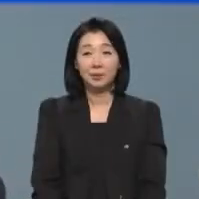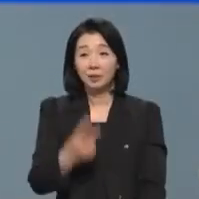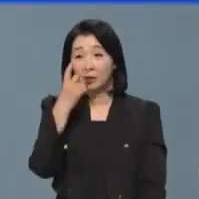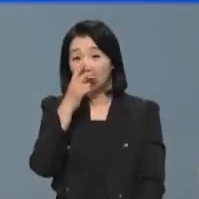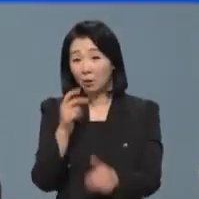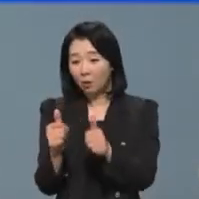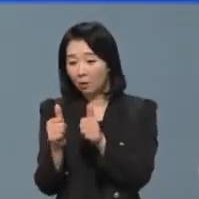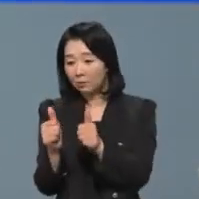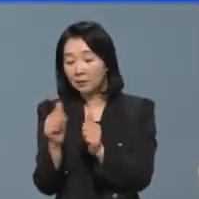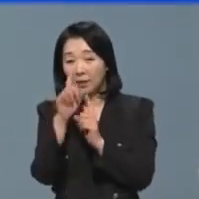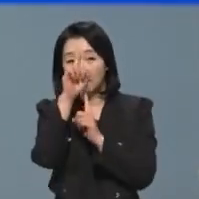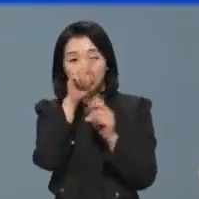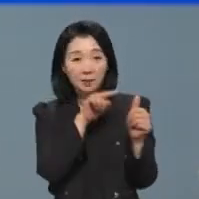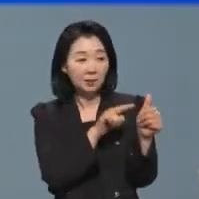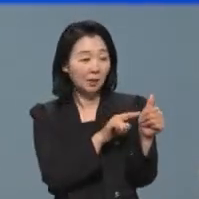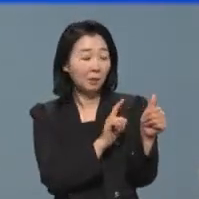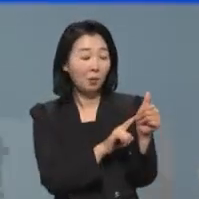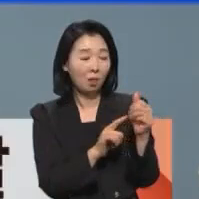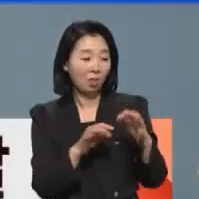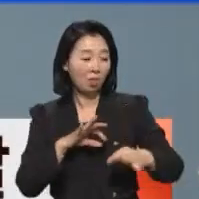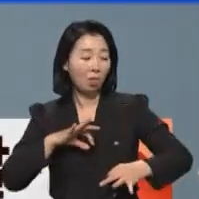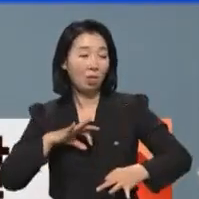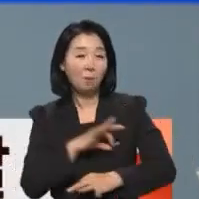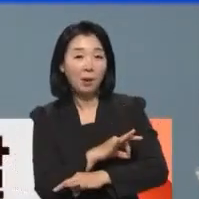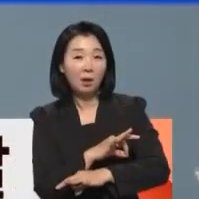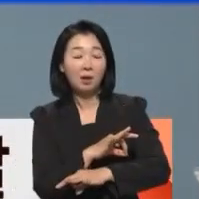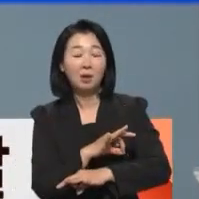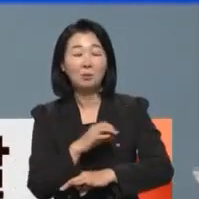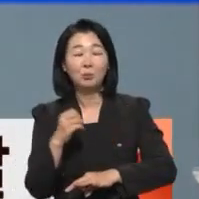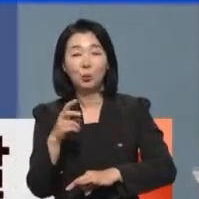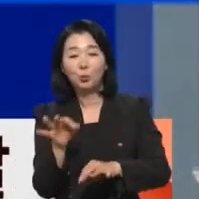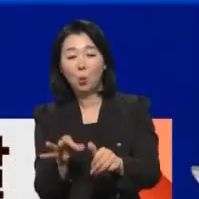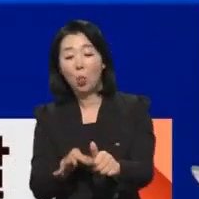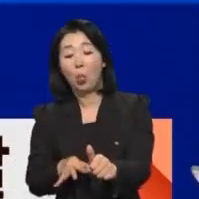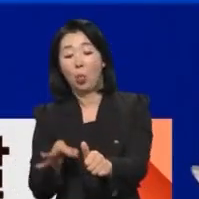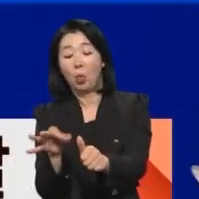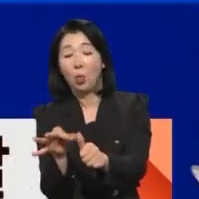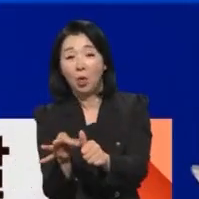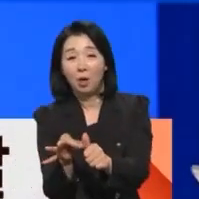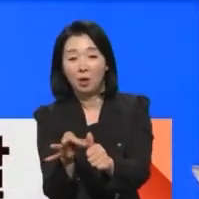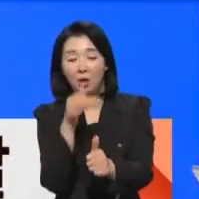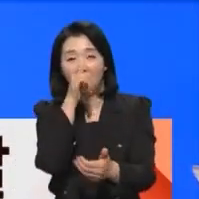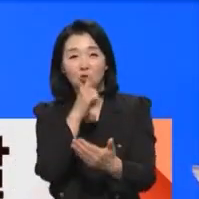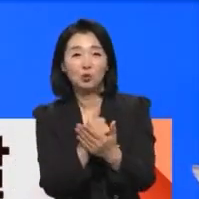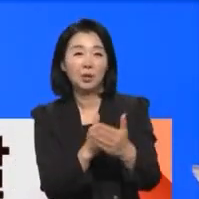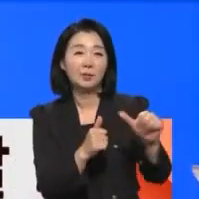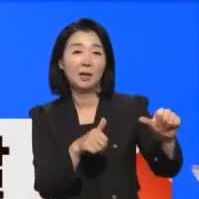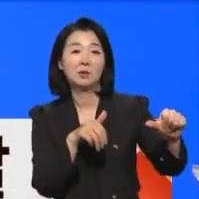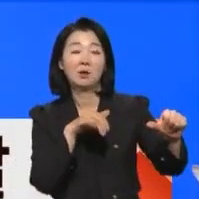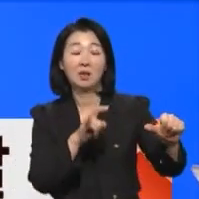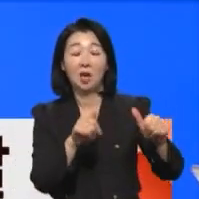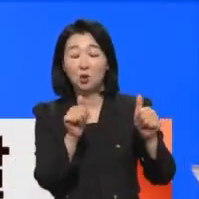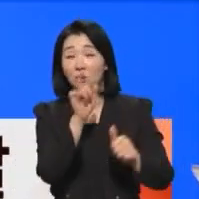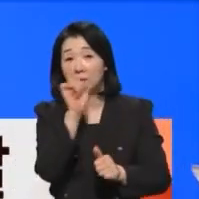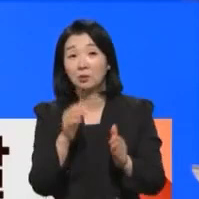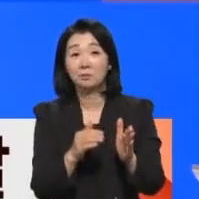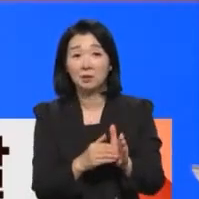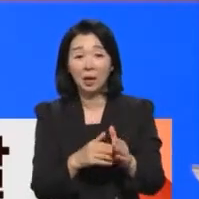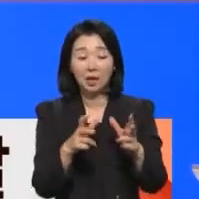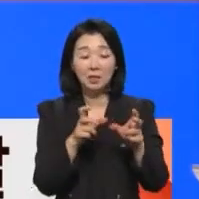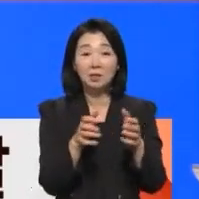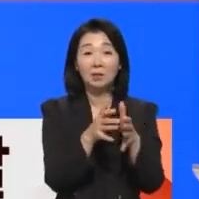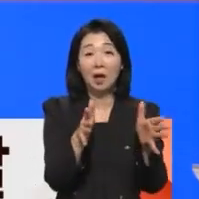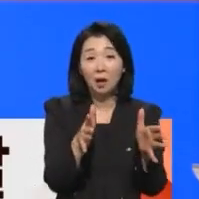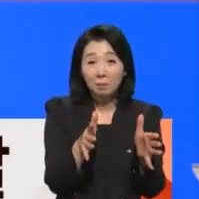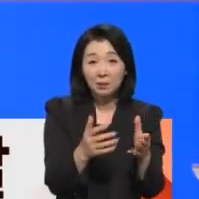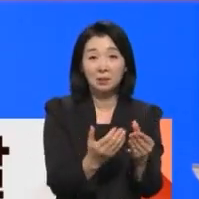검찰이 이재명 민주당 대표를 배임과 제3자 뇌물죄 등 5개 혐의로 기소했습니다. 대장동과 위례 신도시 개발 의혹 그리고 성남